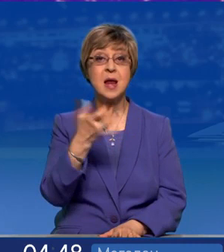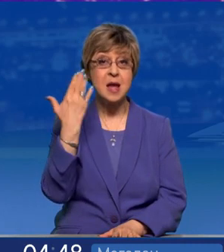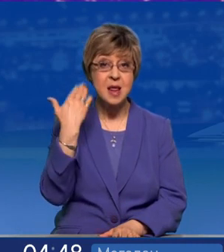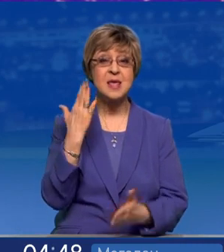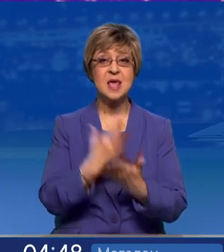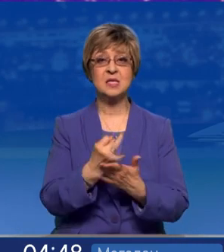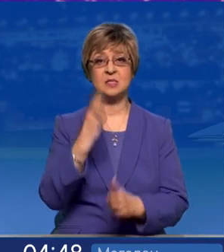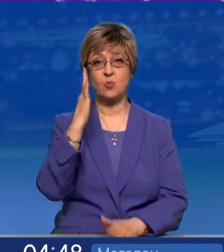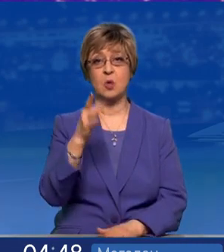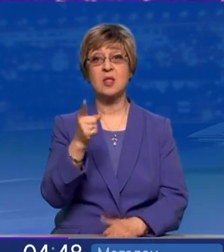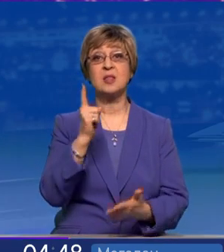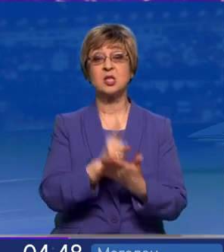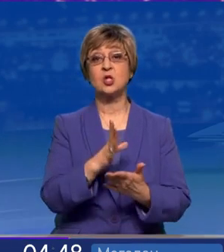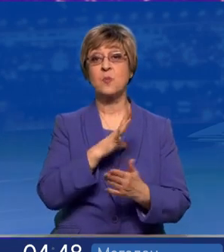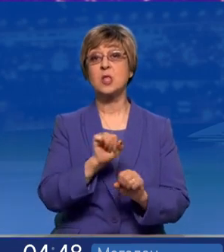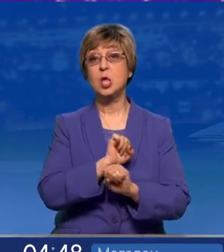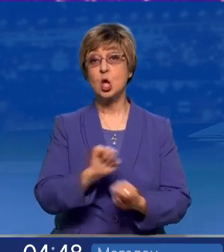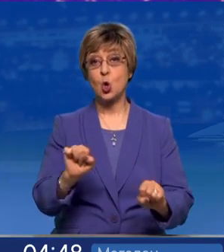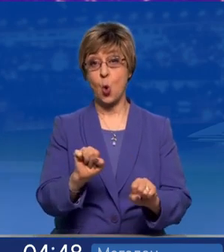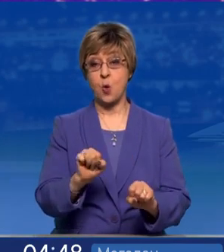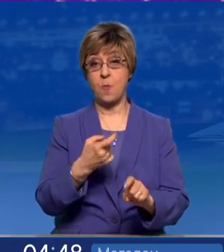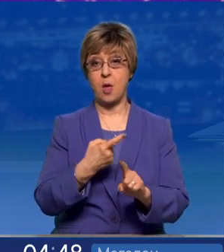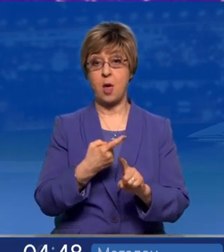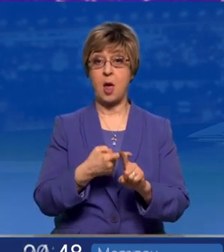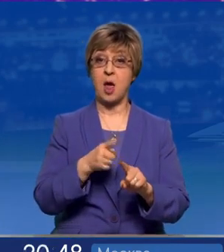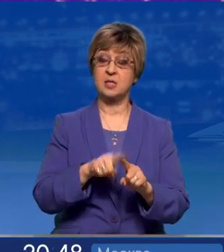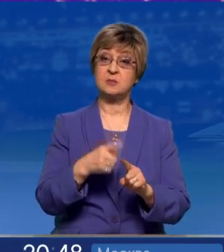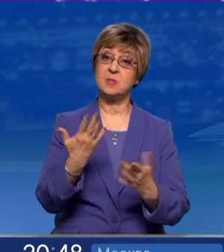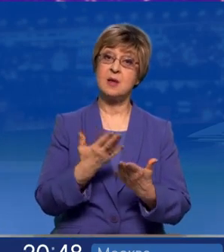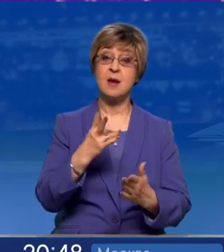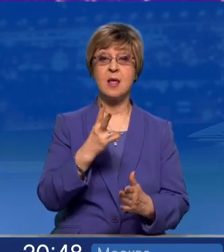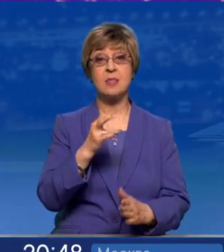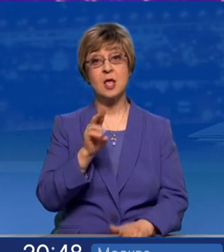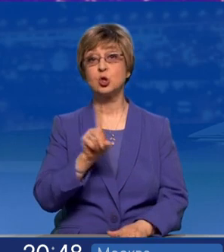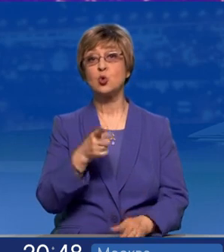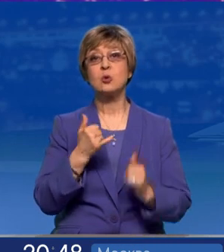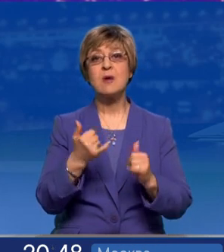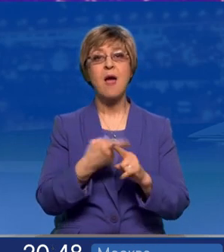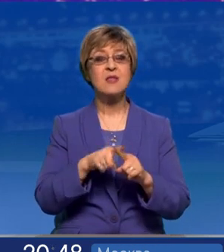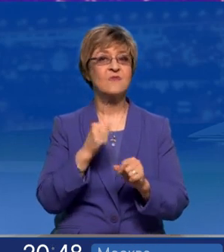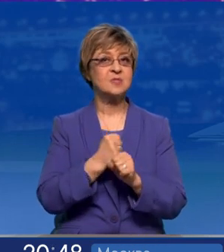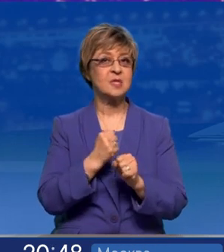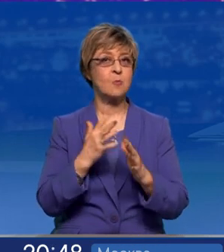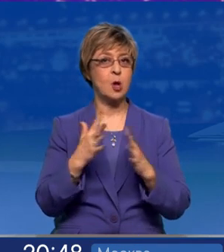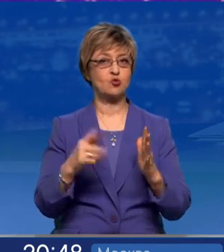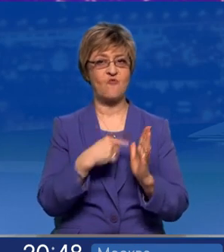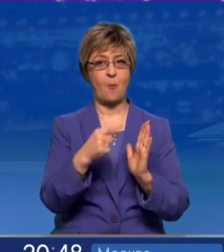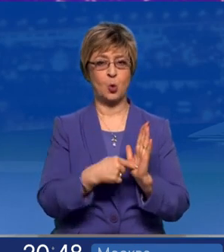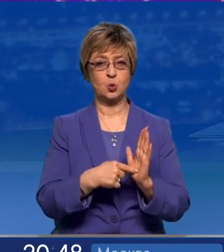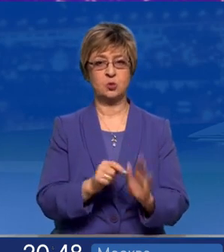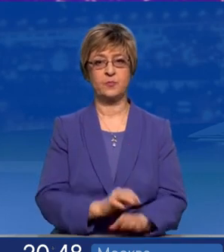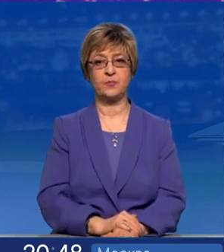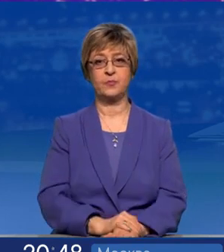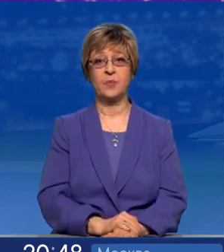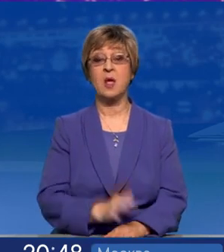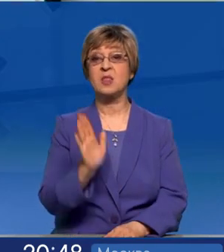быть героями там и властителями дум или нет. И вот что для этого сделать, это, конечно, большой вопрос. Спасибо. Спасибо. А мы давайте ответим